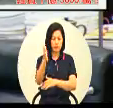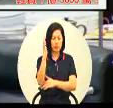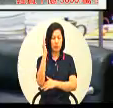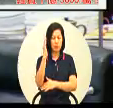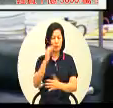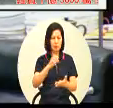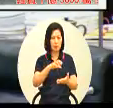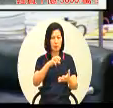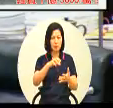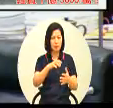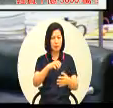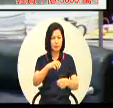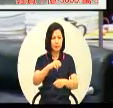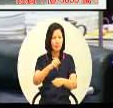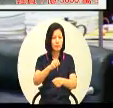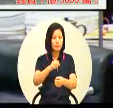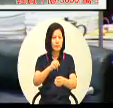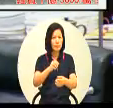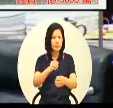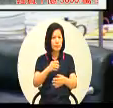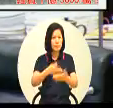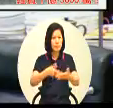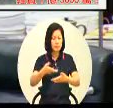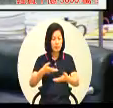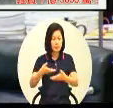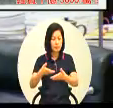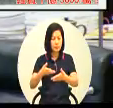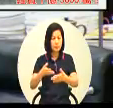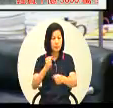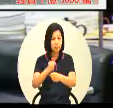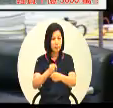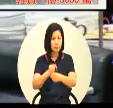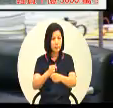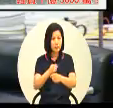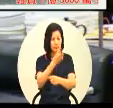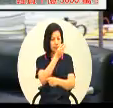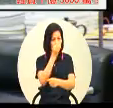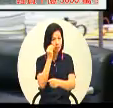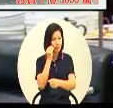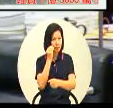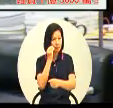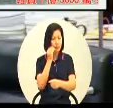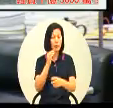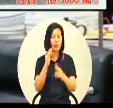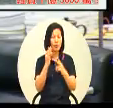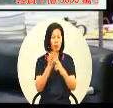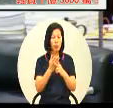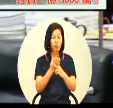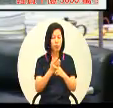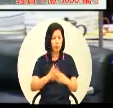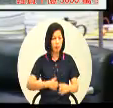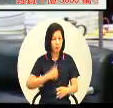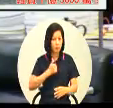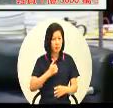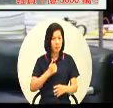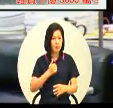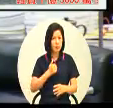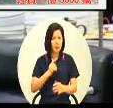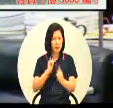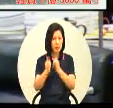少，是敷衍了事呢，还是真正有把民意放在